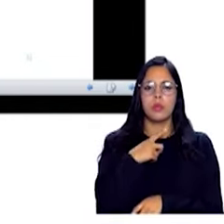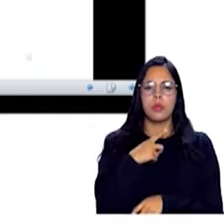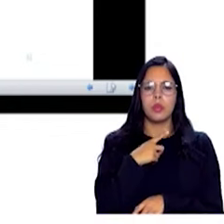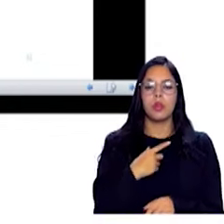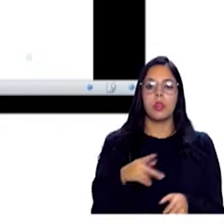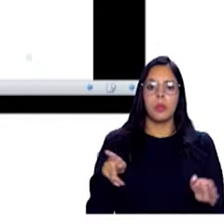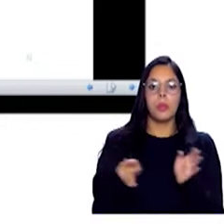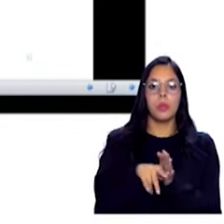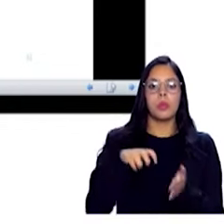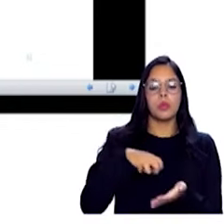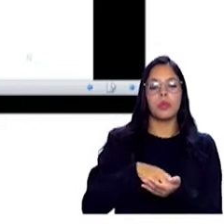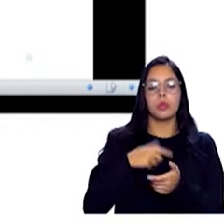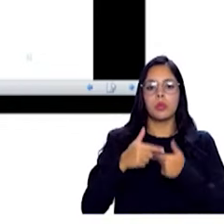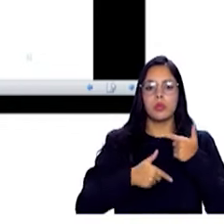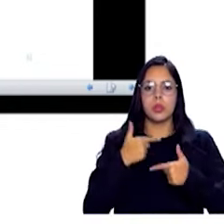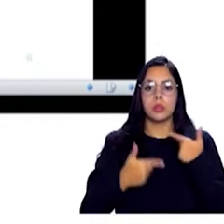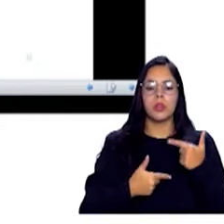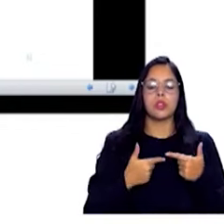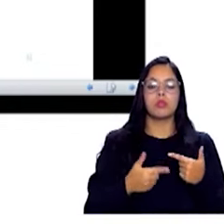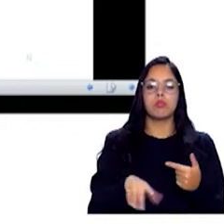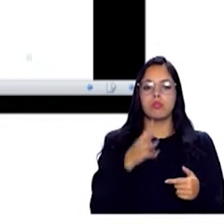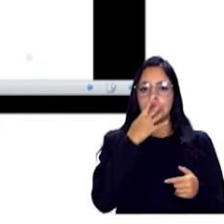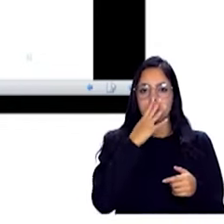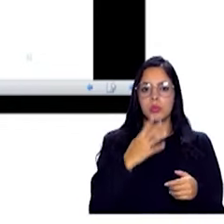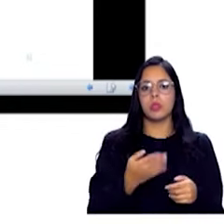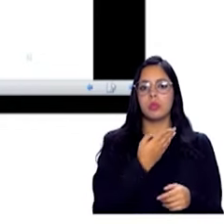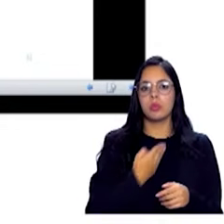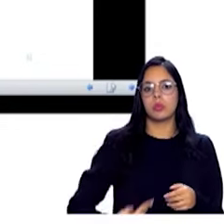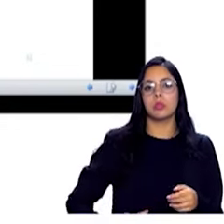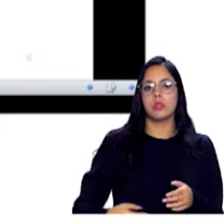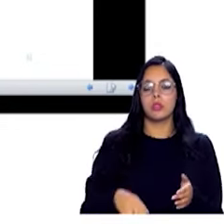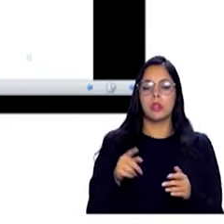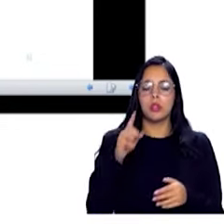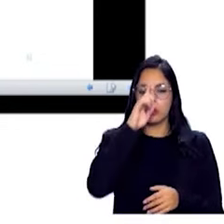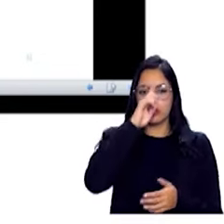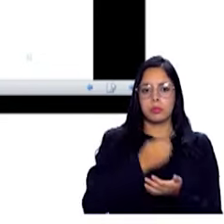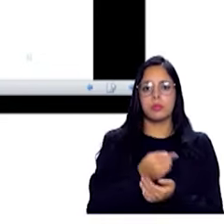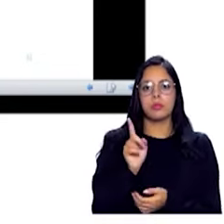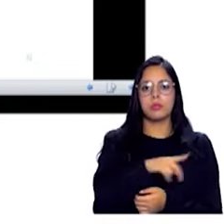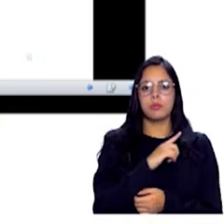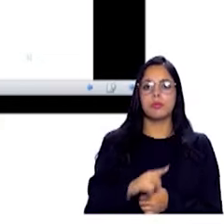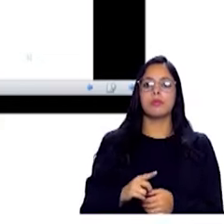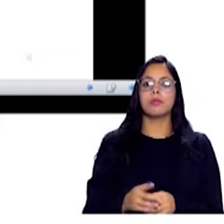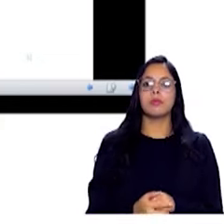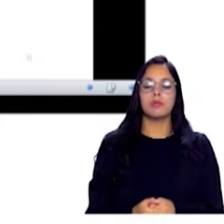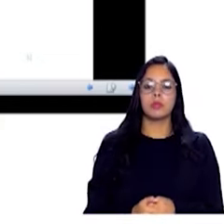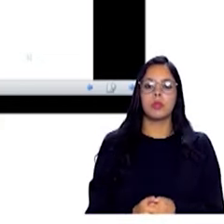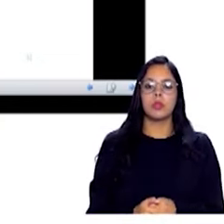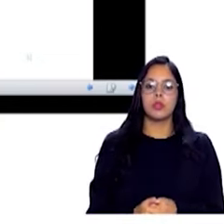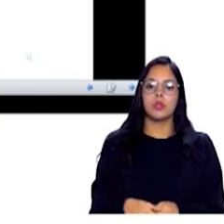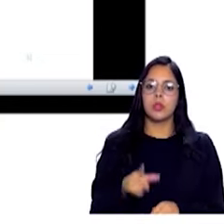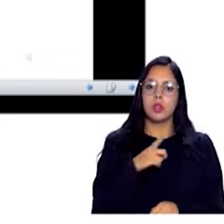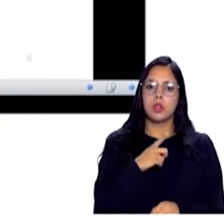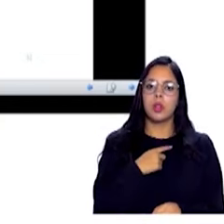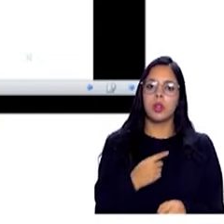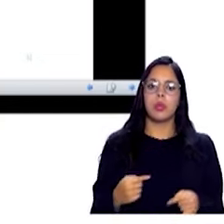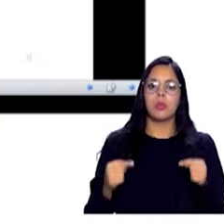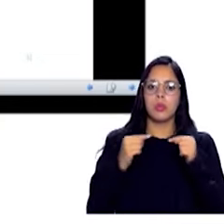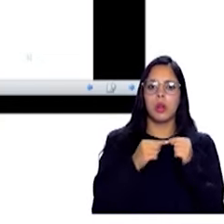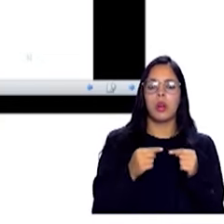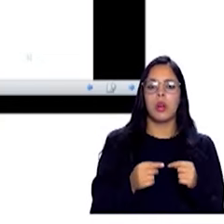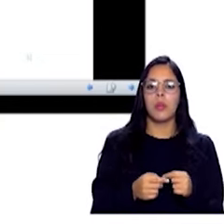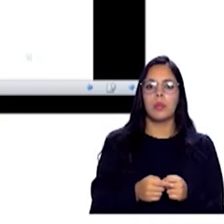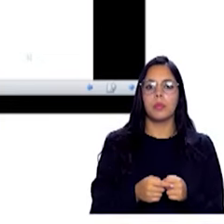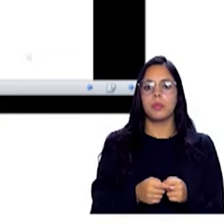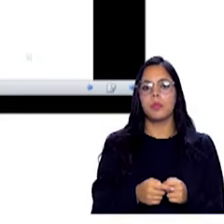cassazione Il cosiddetto US constitutiones vale a Dire la corretta applicazione del diritto Sul Punto sono Ancora attuali a mio parere